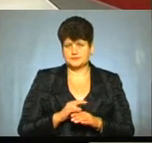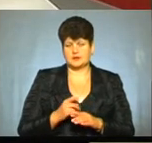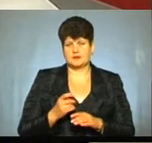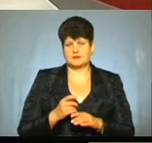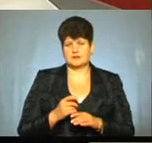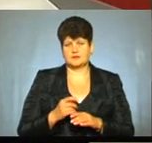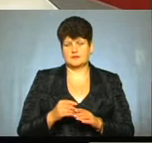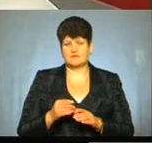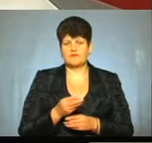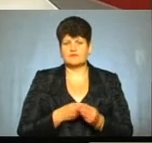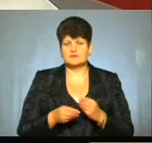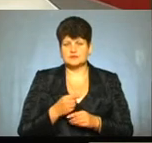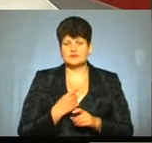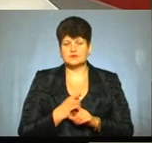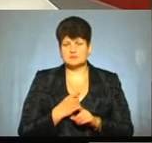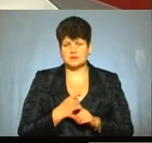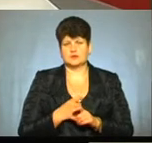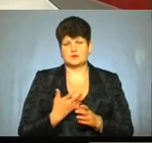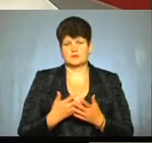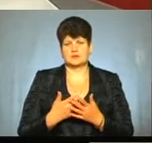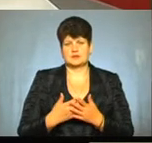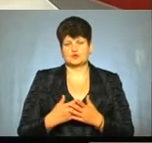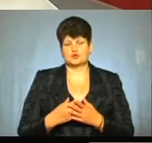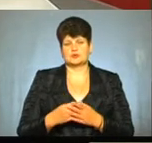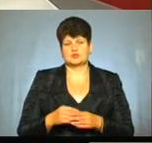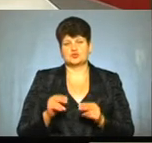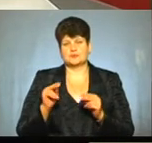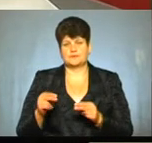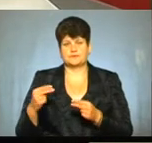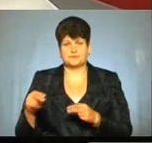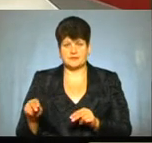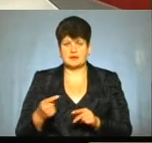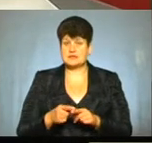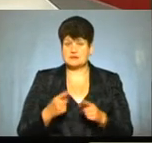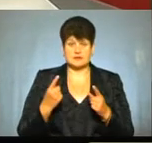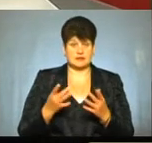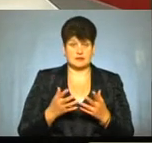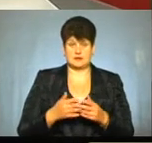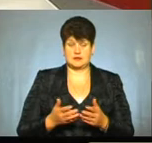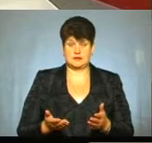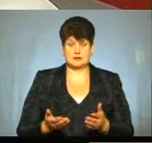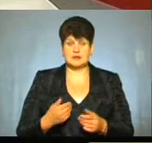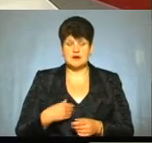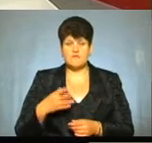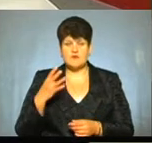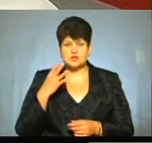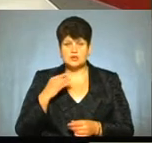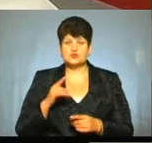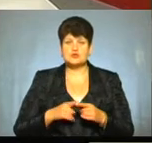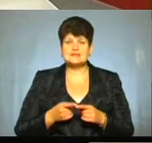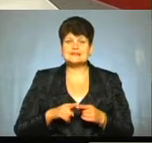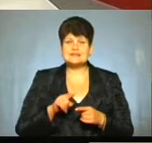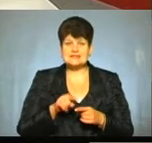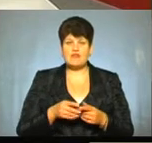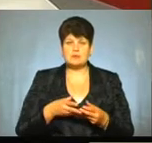спирту добігає до 50% в порівнянні з легальними його продажами. Так, тобто досить велика кількість. Я вважаю, що, ну,